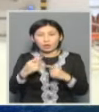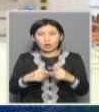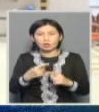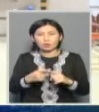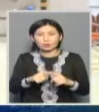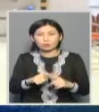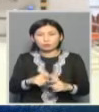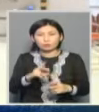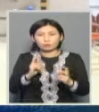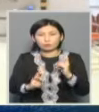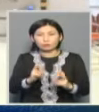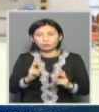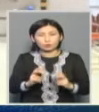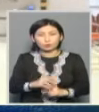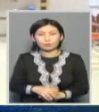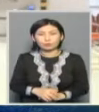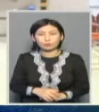соны өндіріп